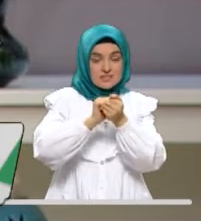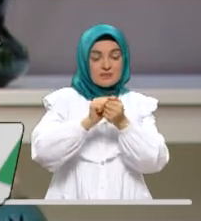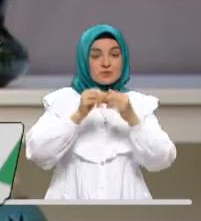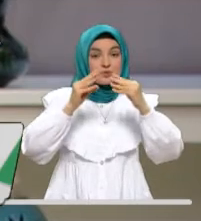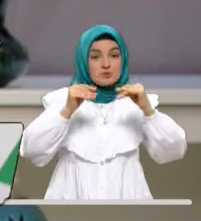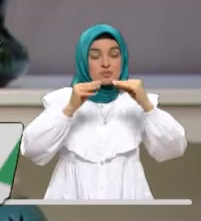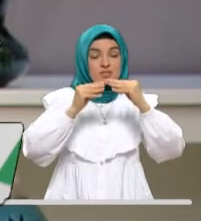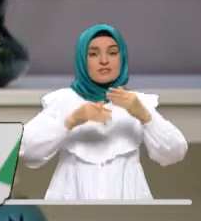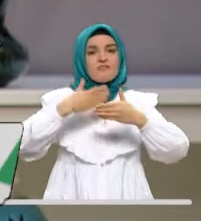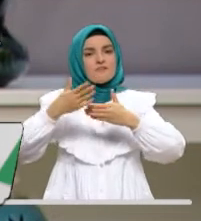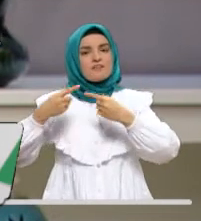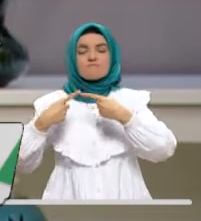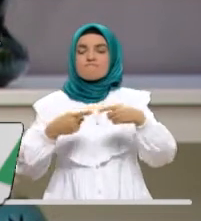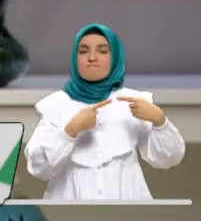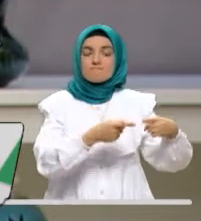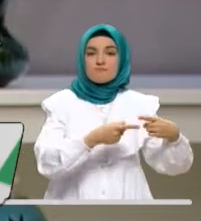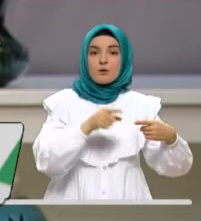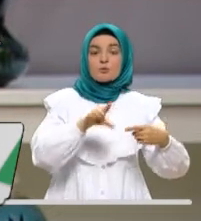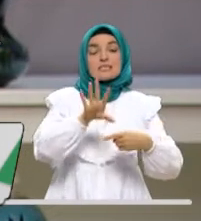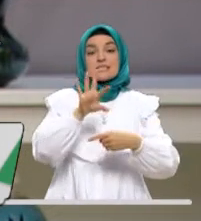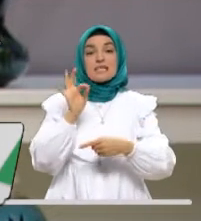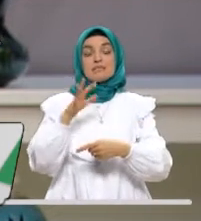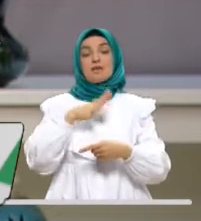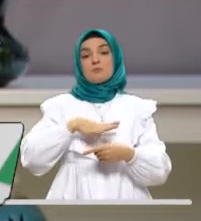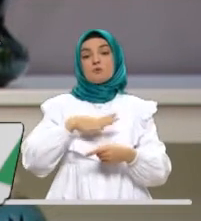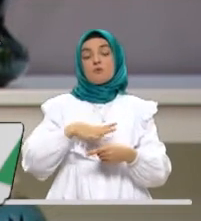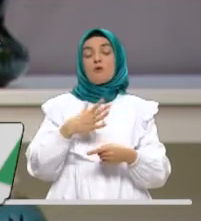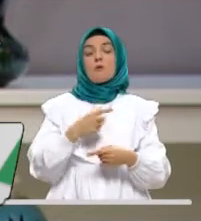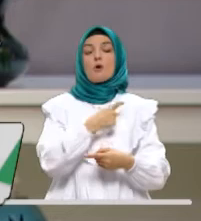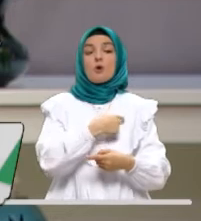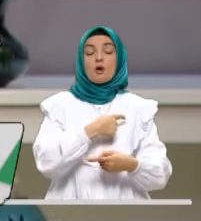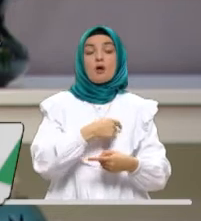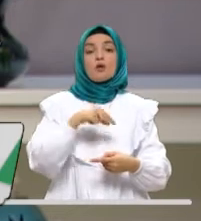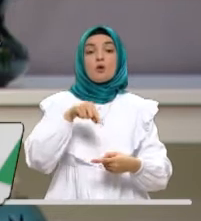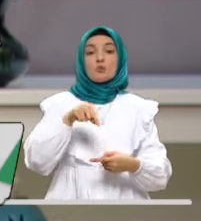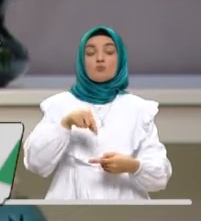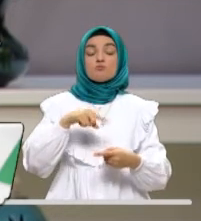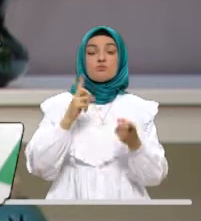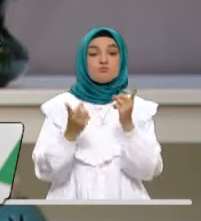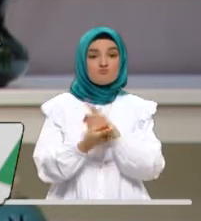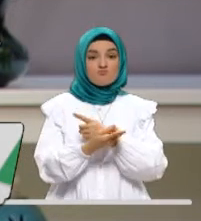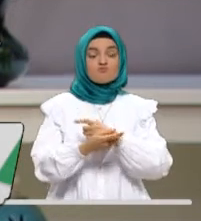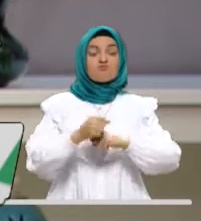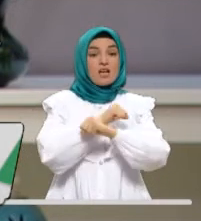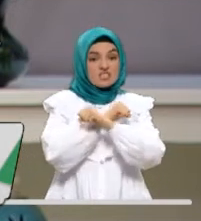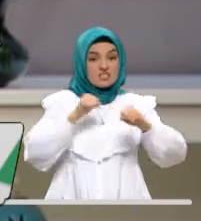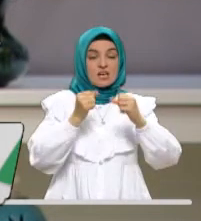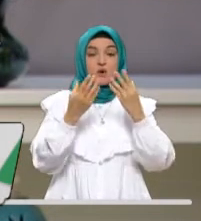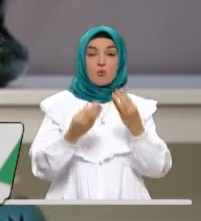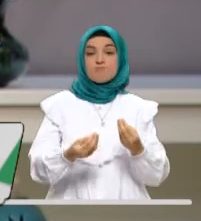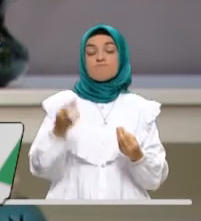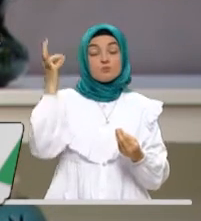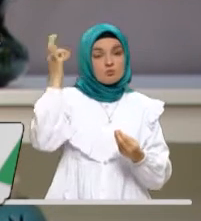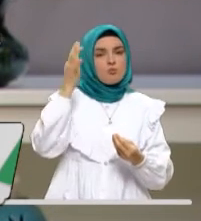var. Hepsini tercih edelim istiyoruz ama özellikle bu ürünlerin birçok defa kimyasal içerdiği çok ciddi zararlarının olduğunu da